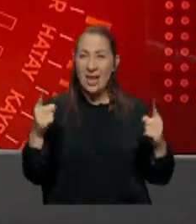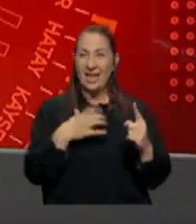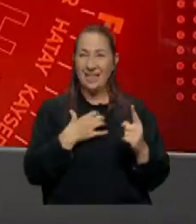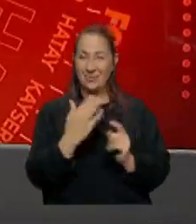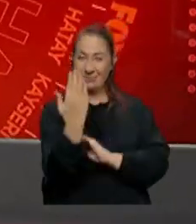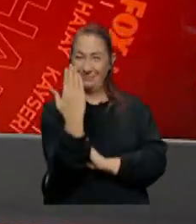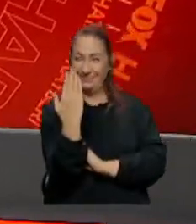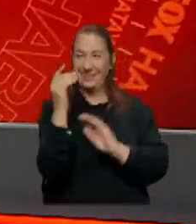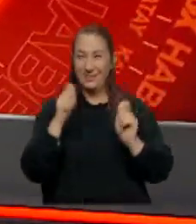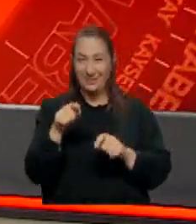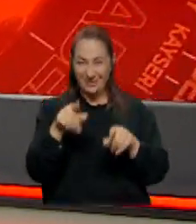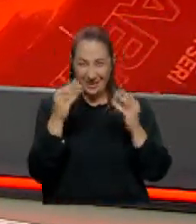kendime koyayım şimdi olduğu gibi